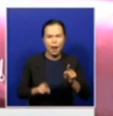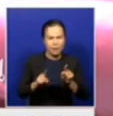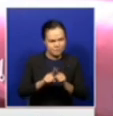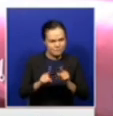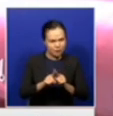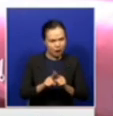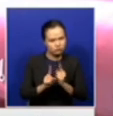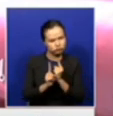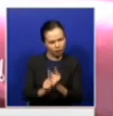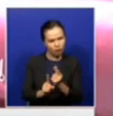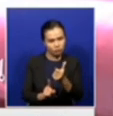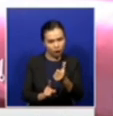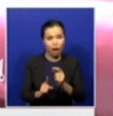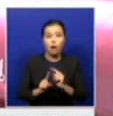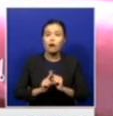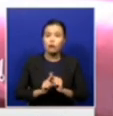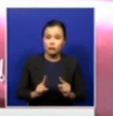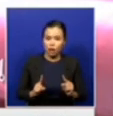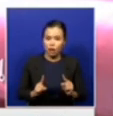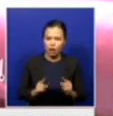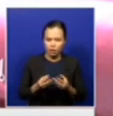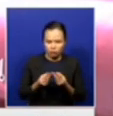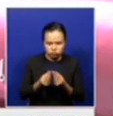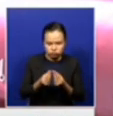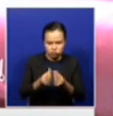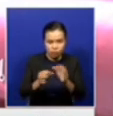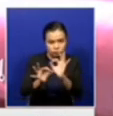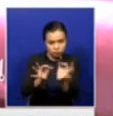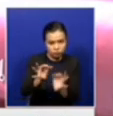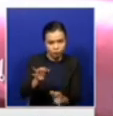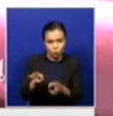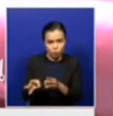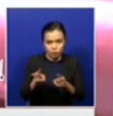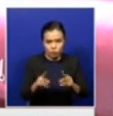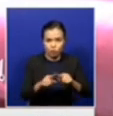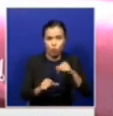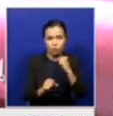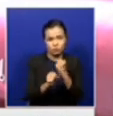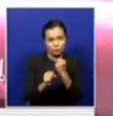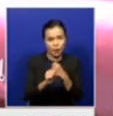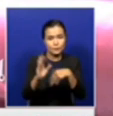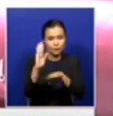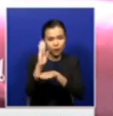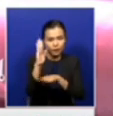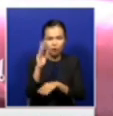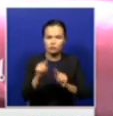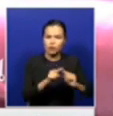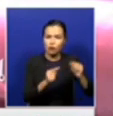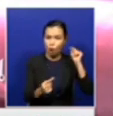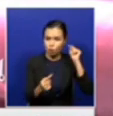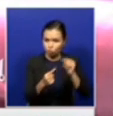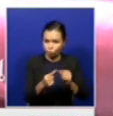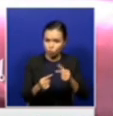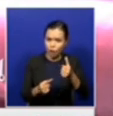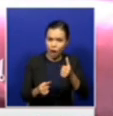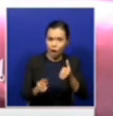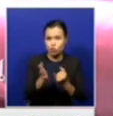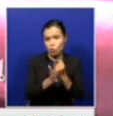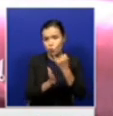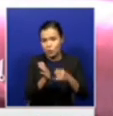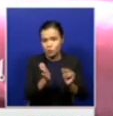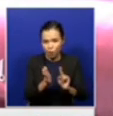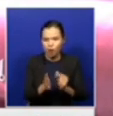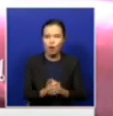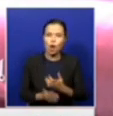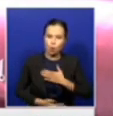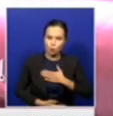ามนั้นนะครับแต่ว่ารายละเอียดและวิธีการในการดำเนินการเนี่ยจะตอบโจทย์หรือไม่อย่างไรเนี่ยนะครับกระผมจะได้กราบ